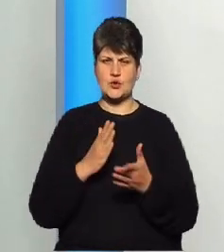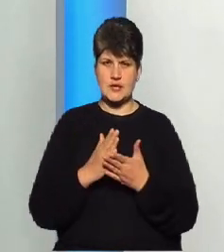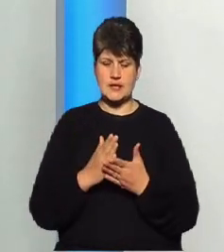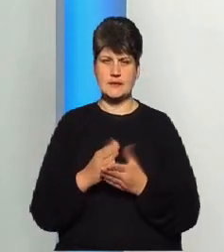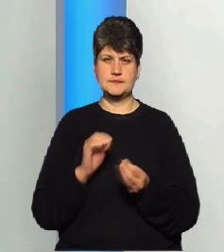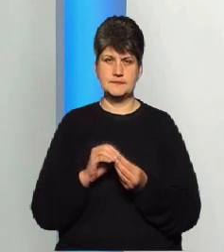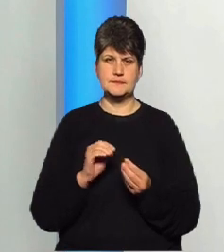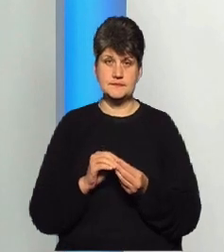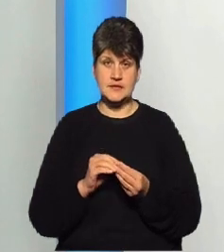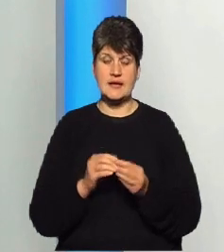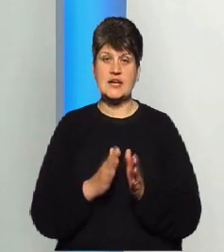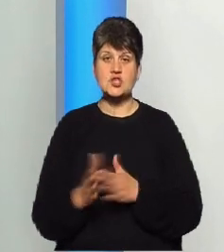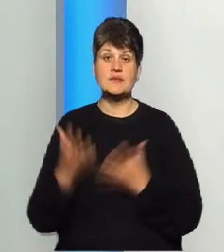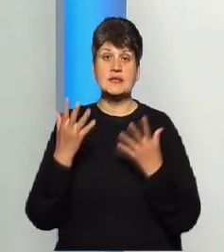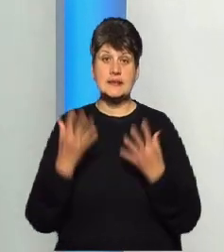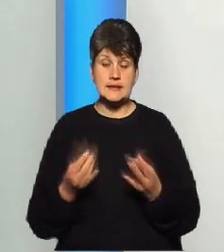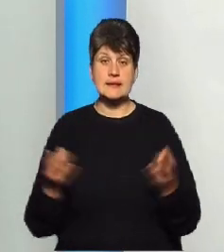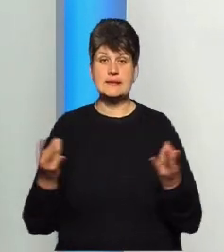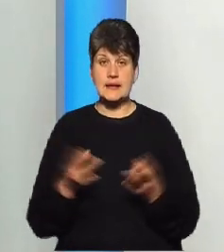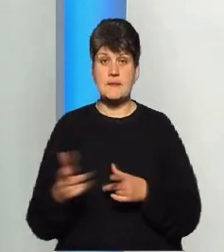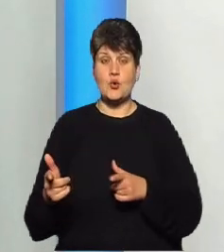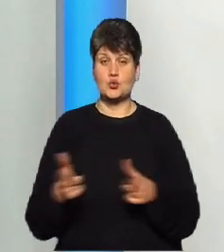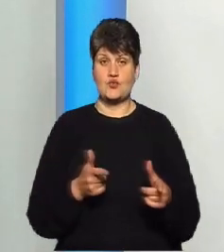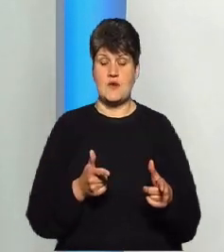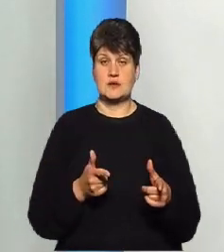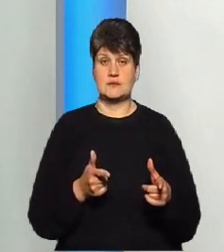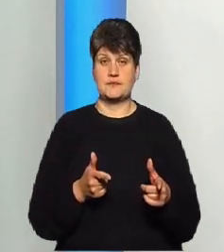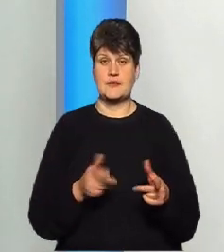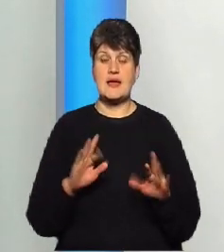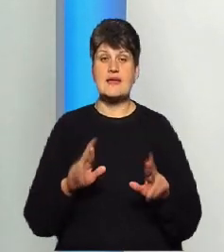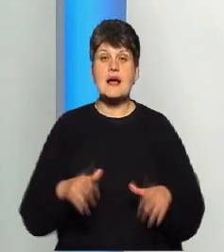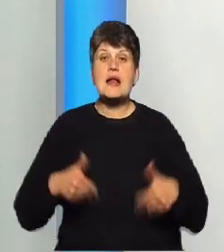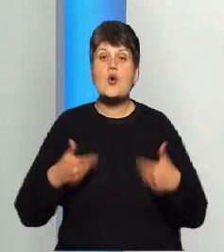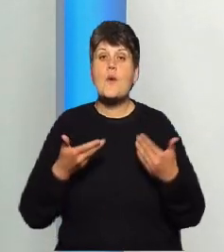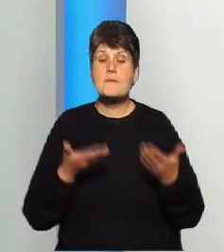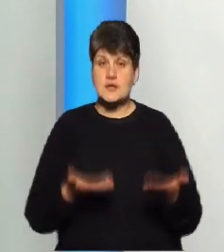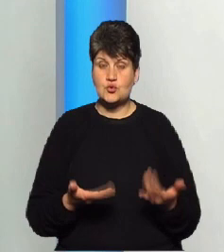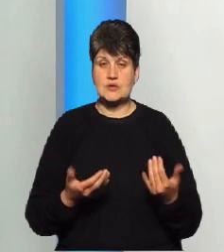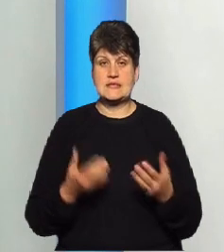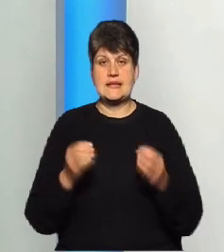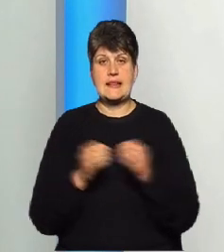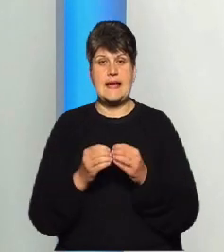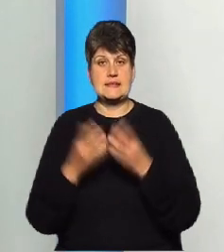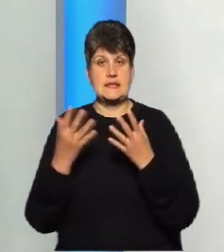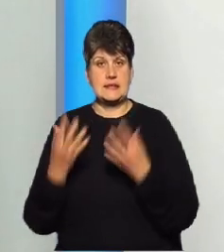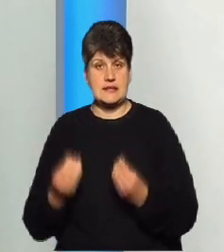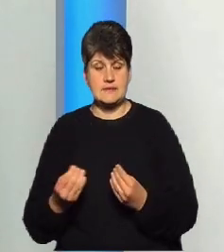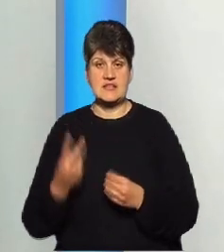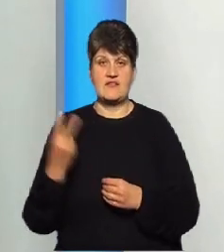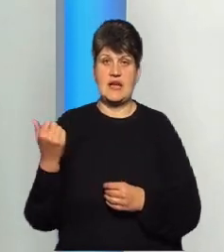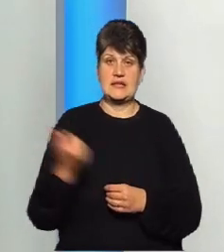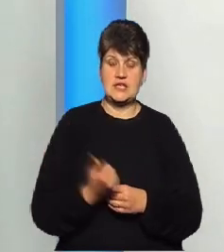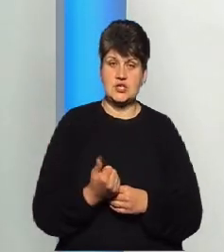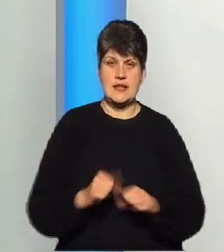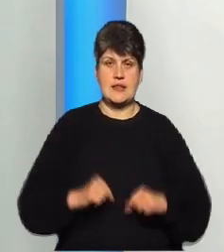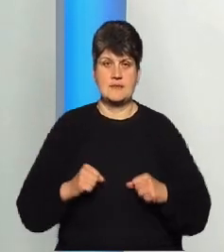мабуть, треба готуватися, ну, як рекомендують, за 10 днів, там, за 2 тижні, намагатися швидше лягати